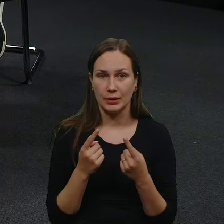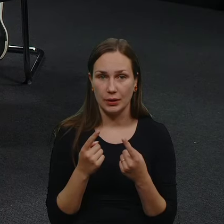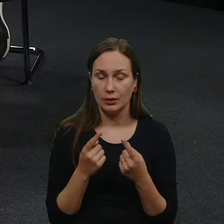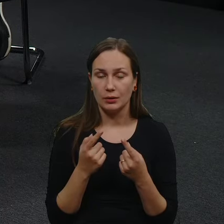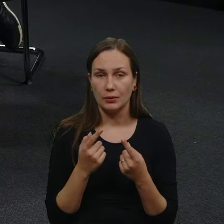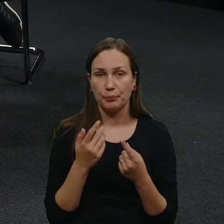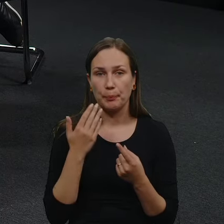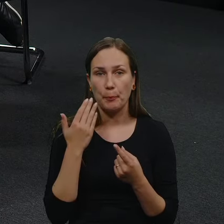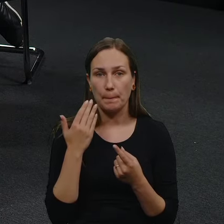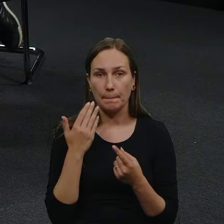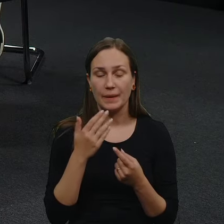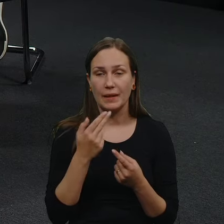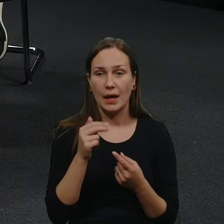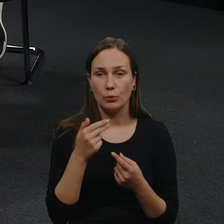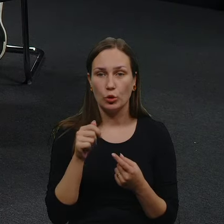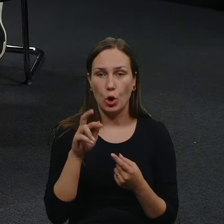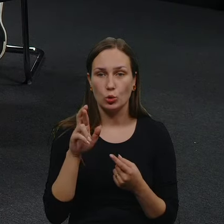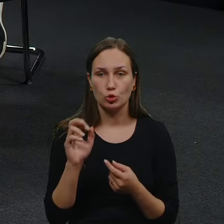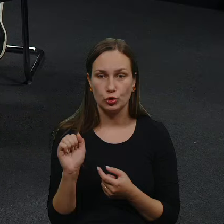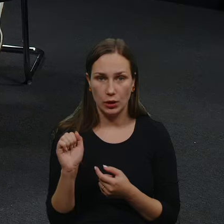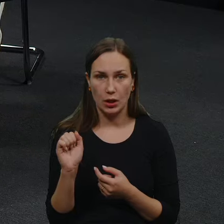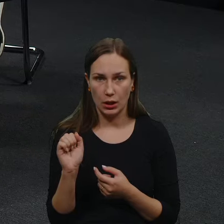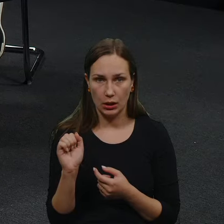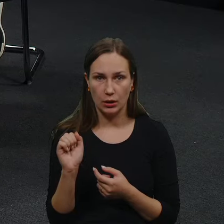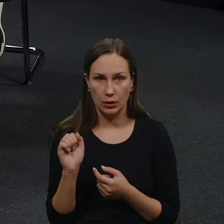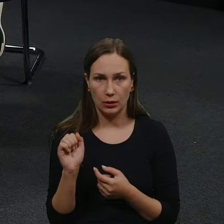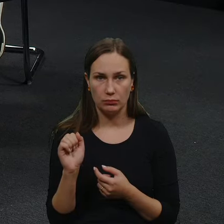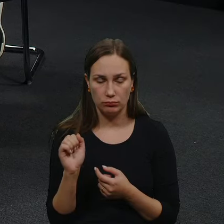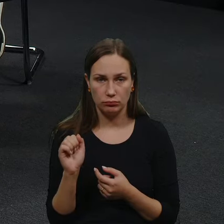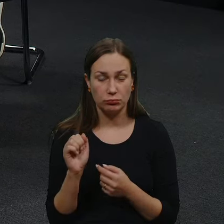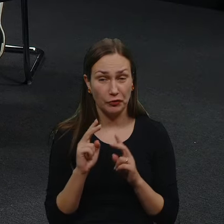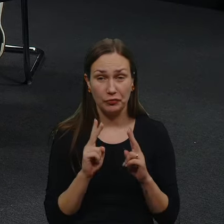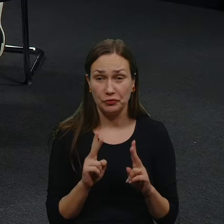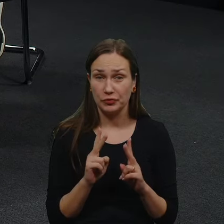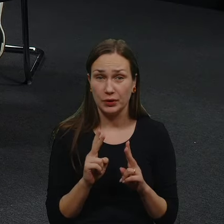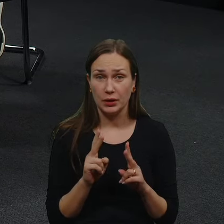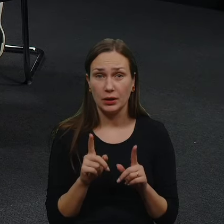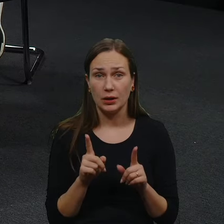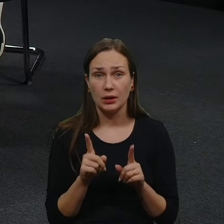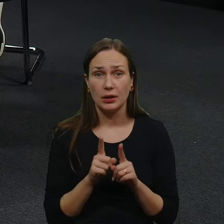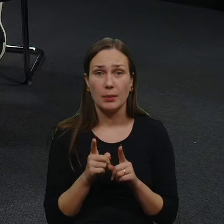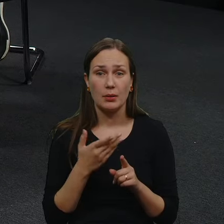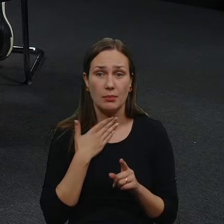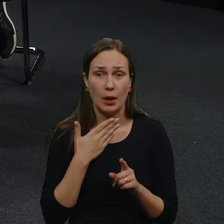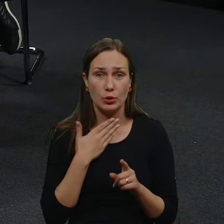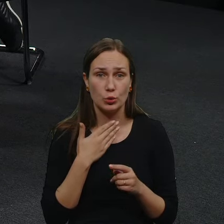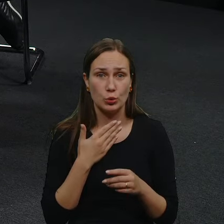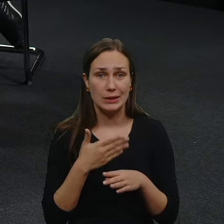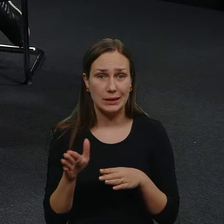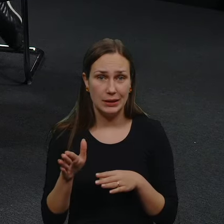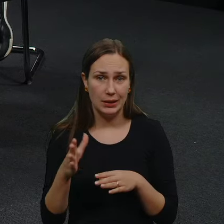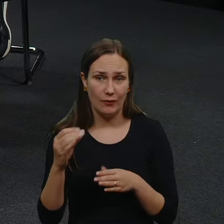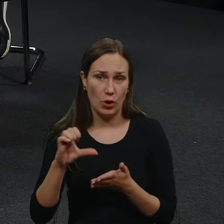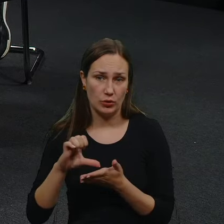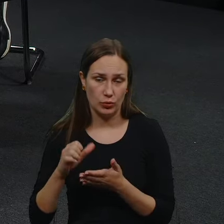ir Nemuno aušros, tai dar kai kurie ir suteikė, kaip sakyt, balsų ir tos partijos